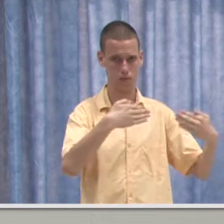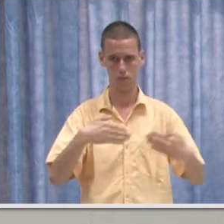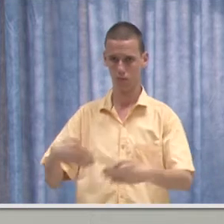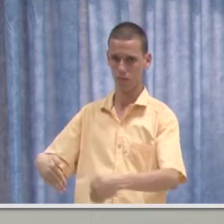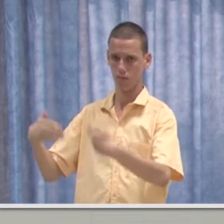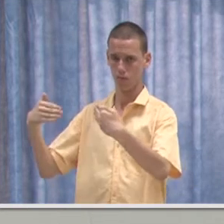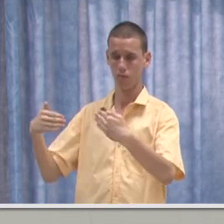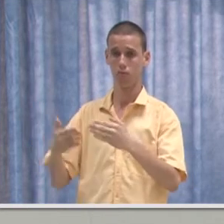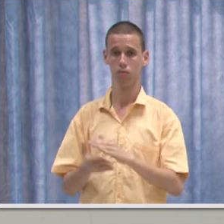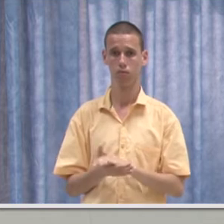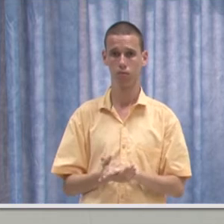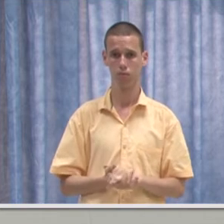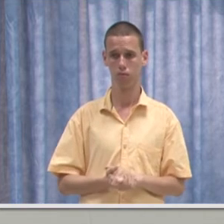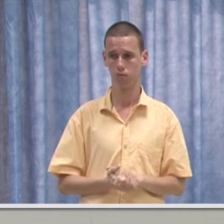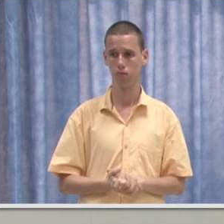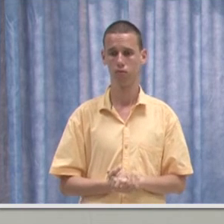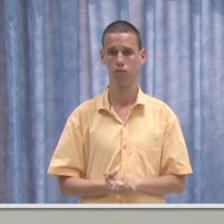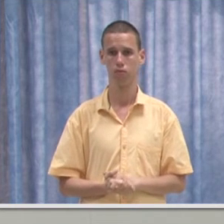Il n'y a pas de question, coach Charlie.